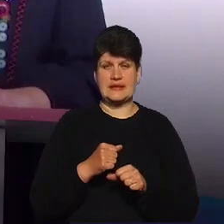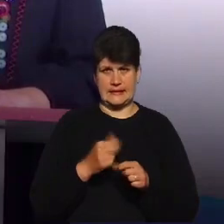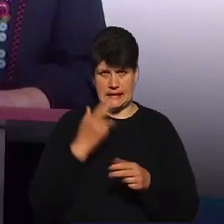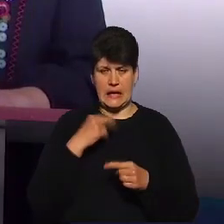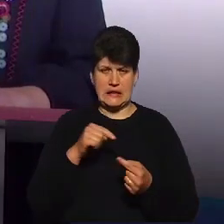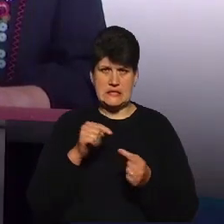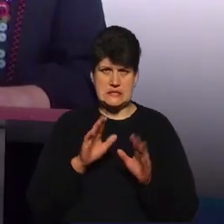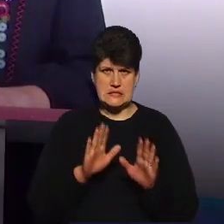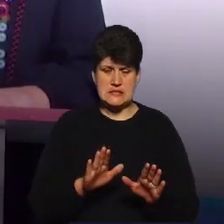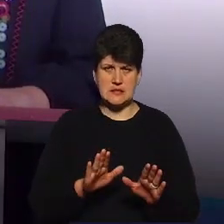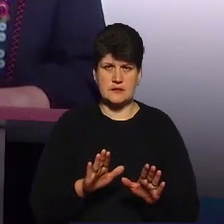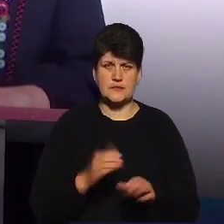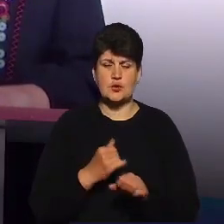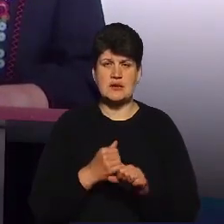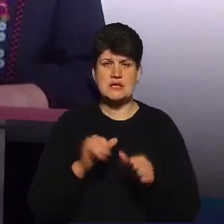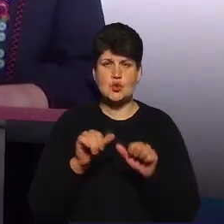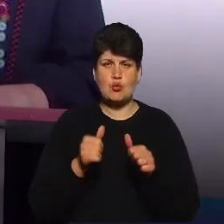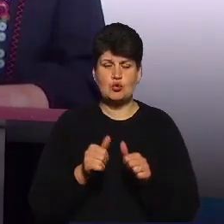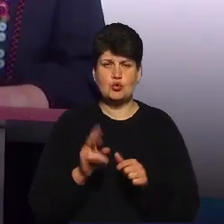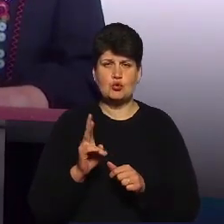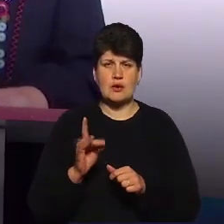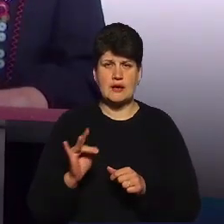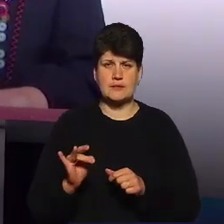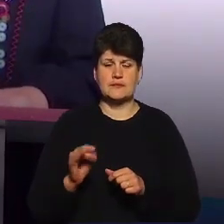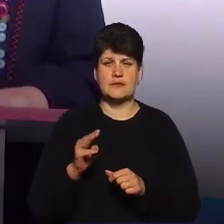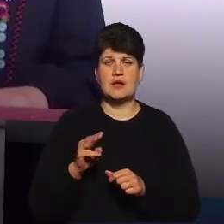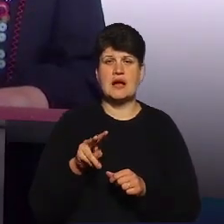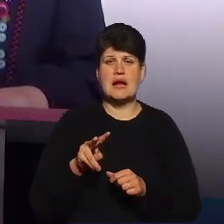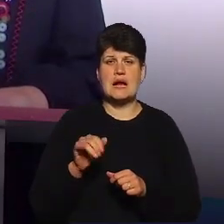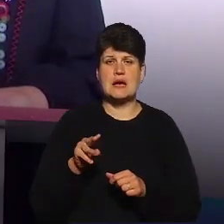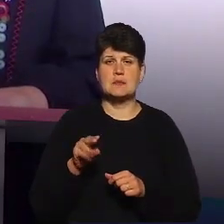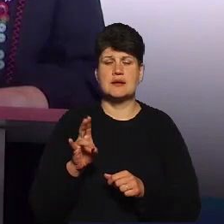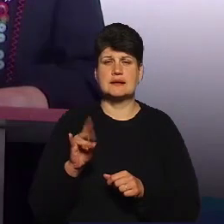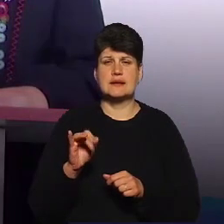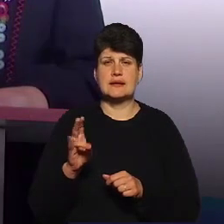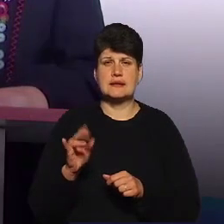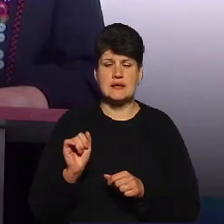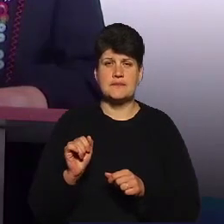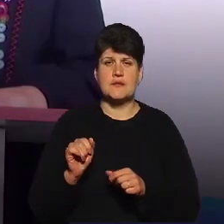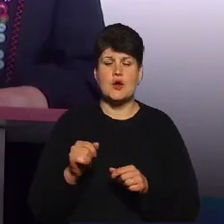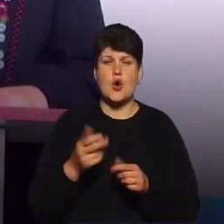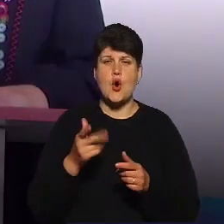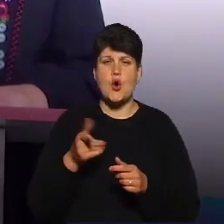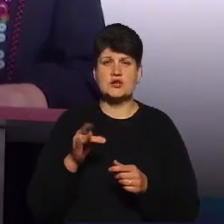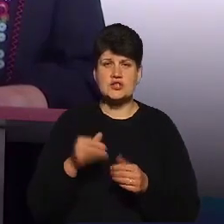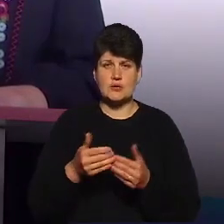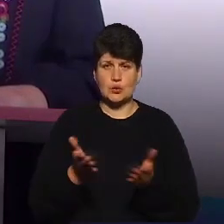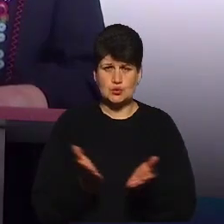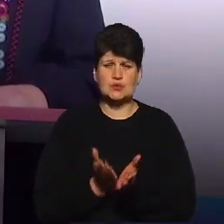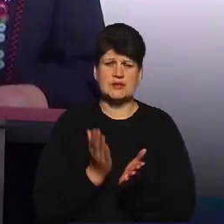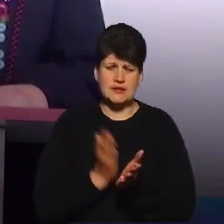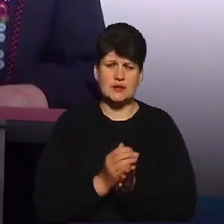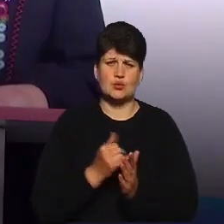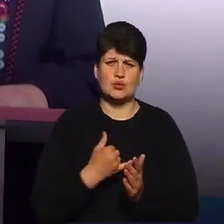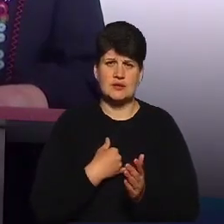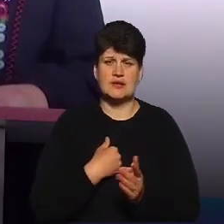чи, скульптурки ліпнина, робили. Ліпнина, це правильно, що називається? То ліпнина, бо гончарство треба, гончарний круг, правда, правда, він називає гончарний круг, і муфельна піч